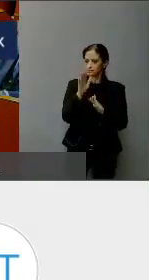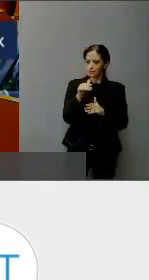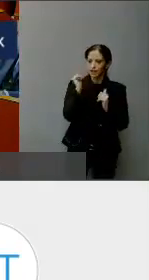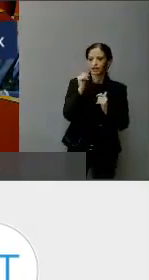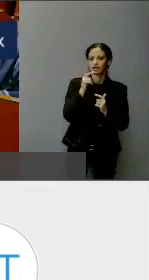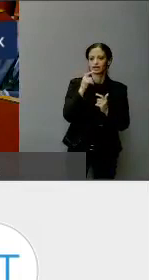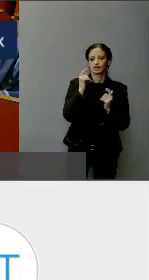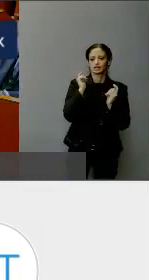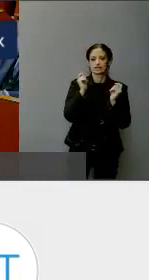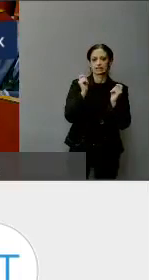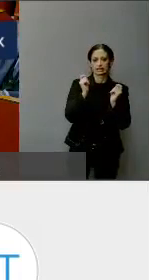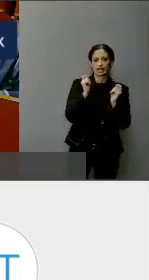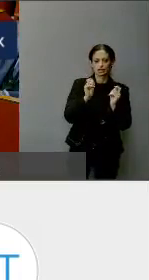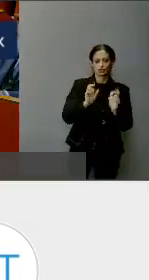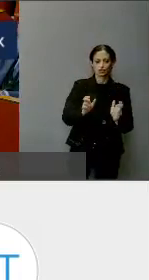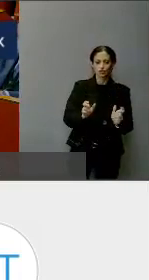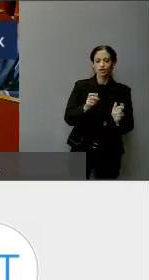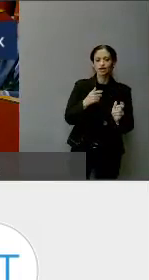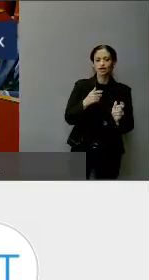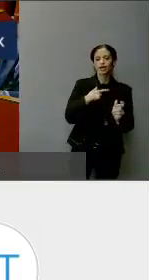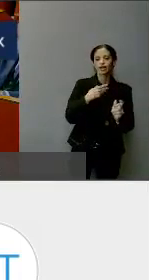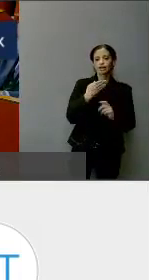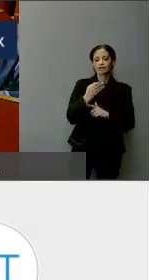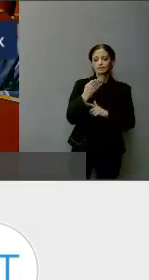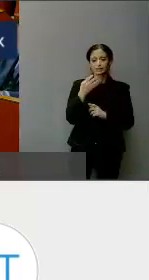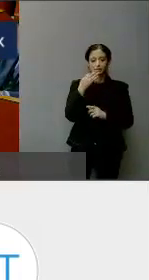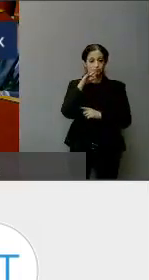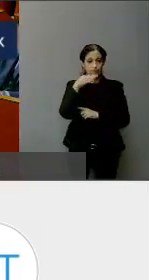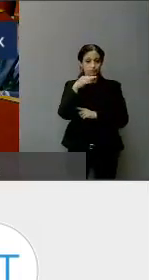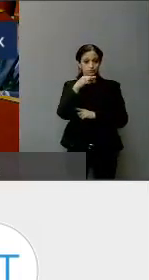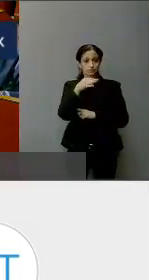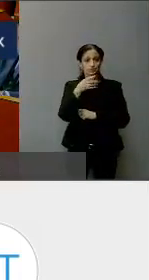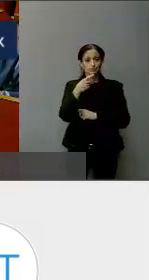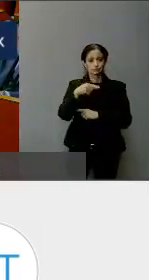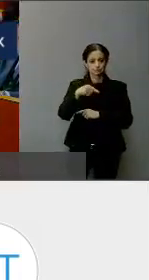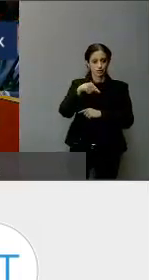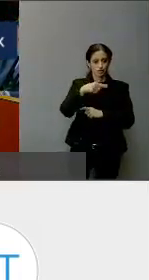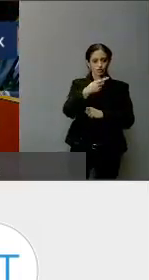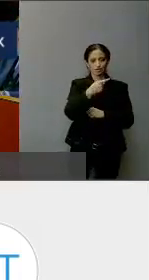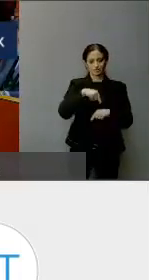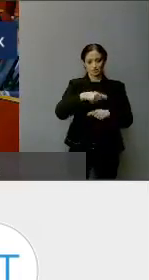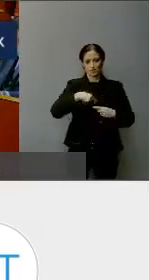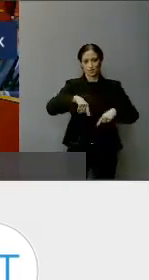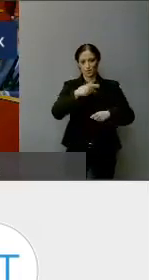dove voi spesso andate hanno riferito in questo consiglio comunale